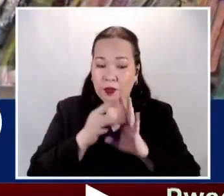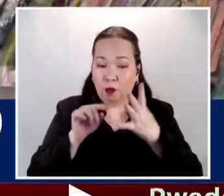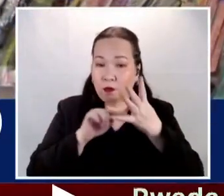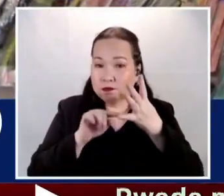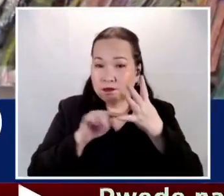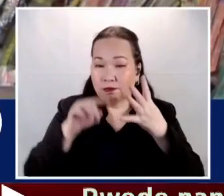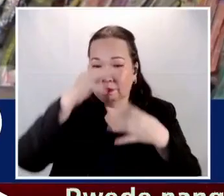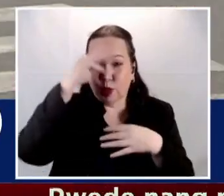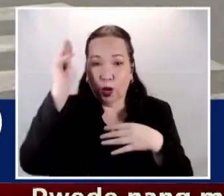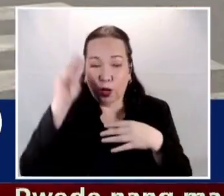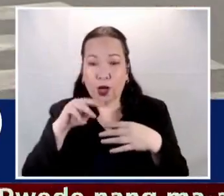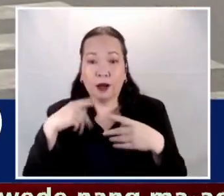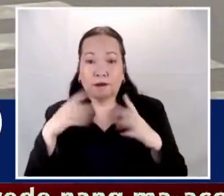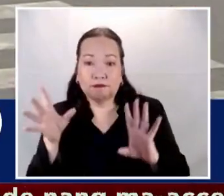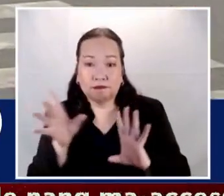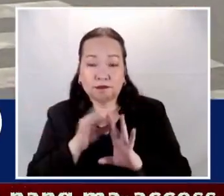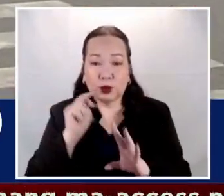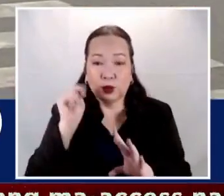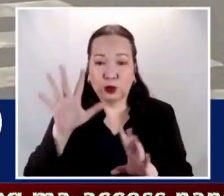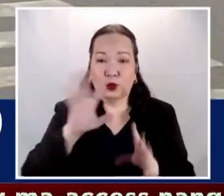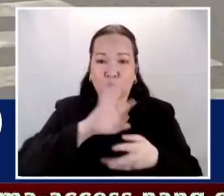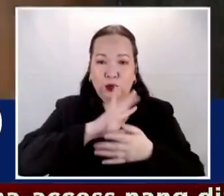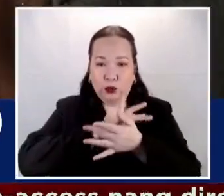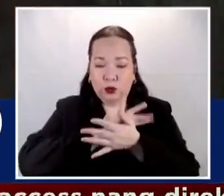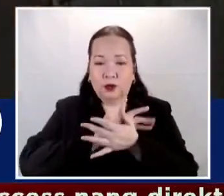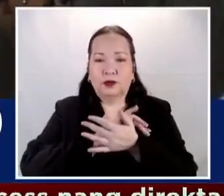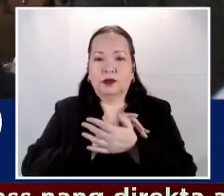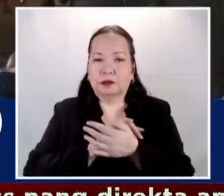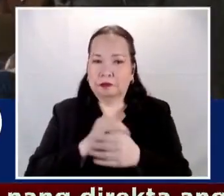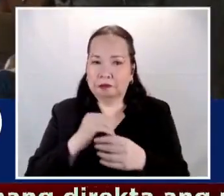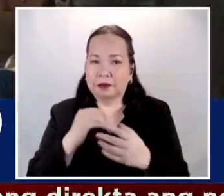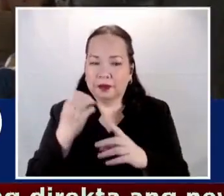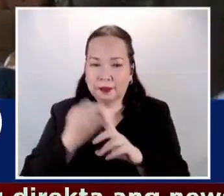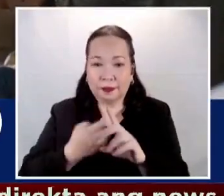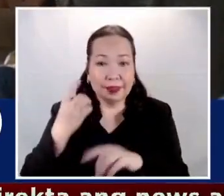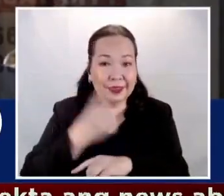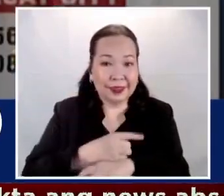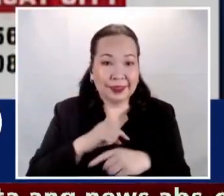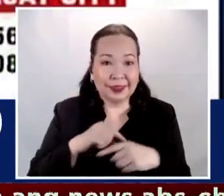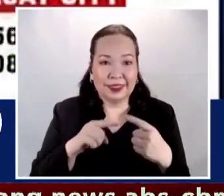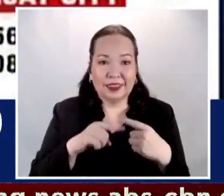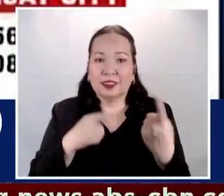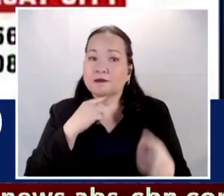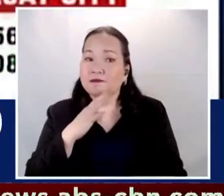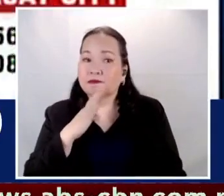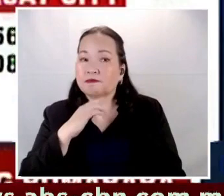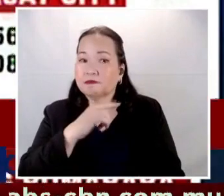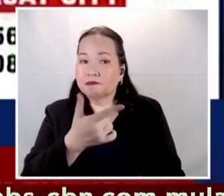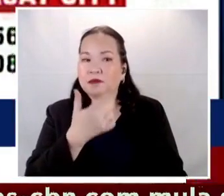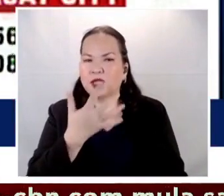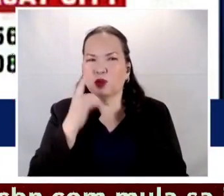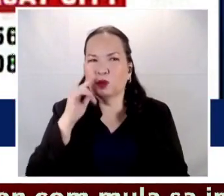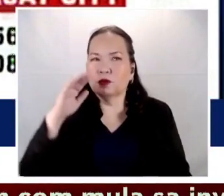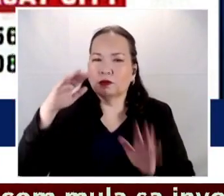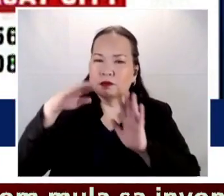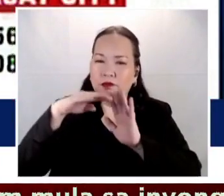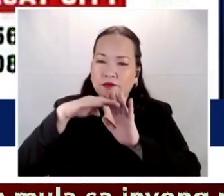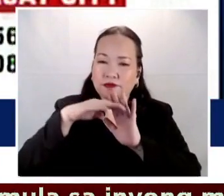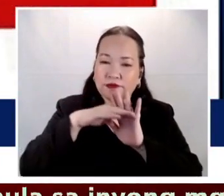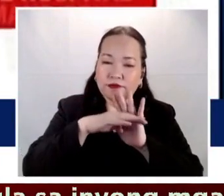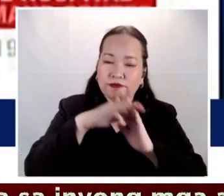ng mga bagong kaso ng COVID sa bansa kada araw. Medyo nag-slow down yung pagbaba nila. Inaasahan natin na patuloy pa itong